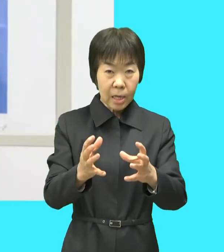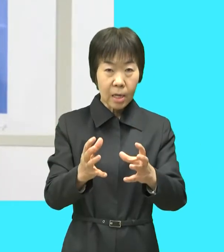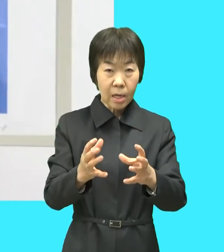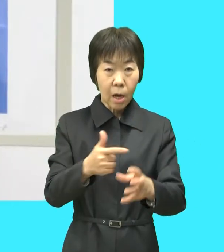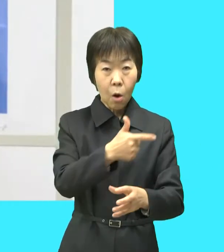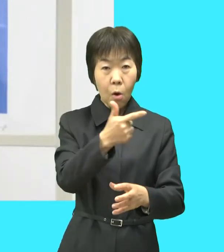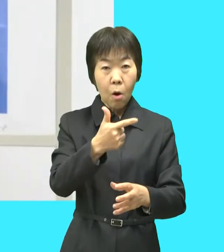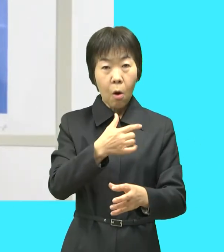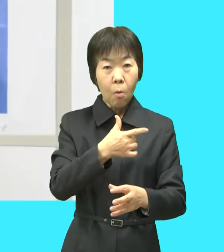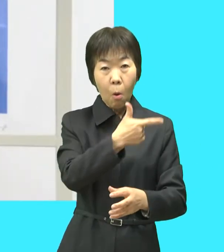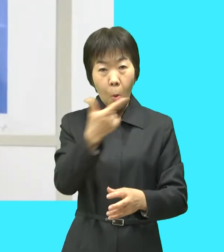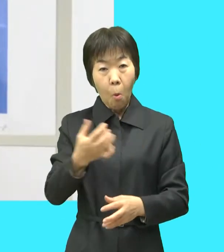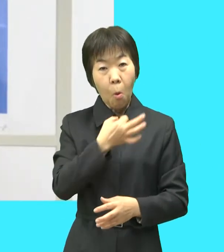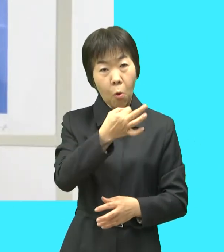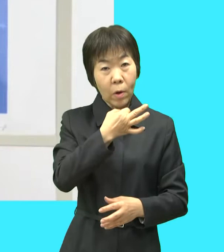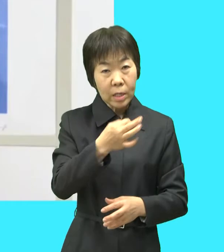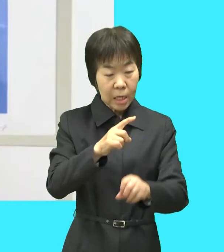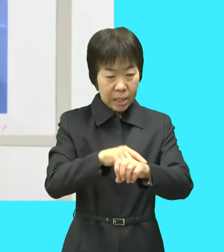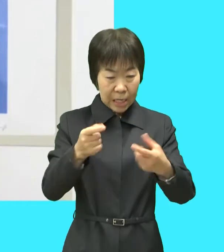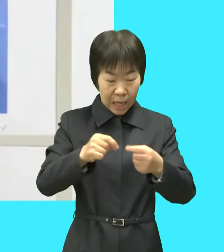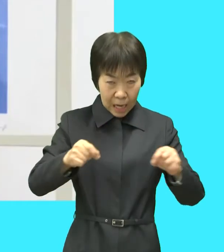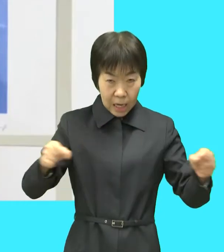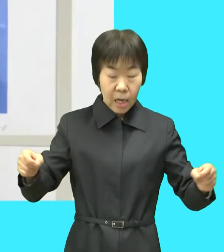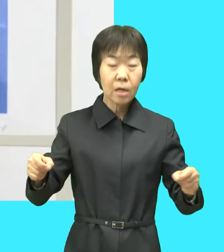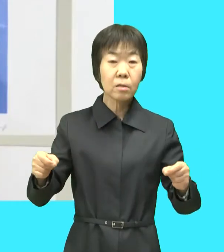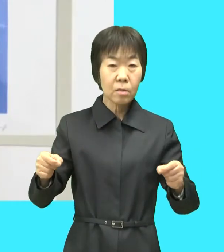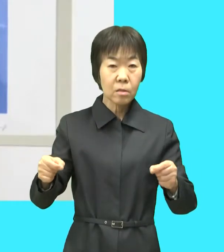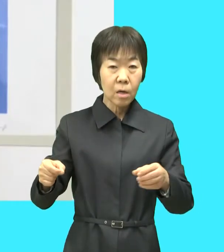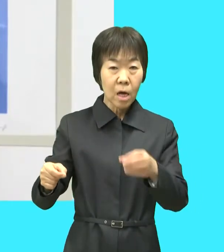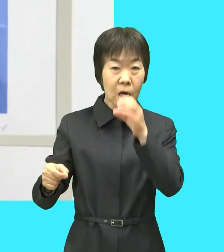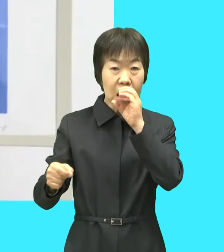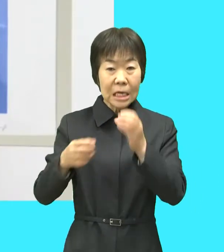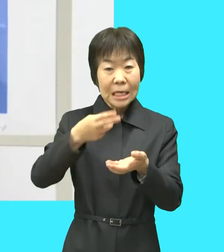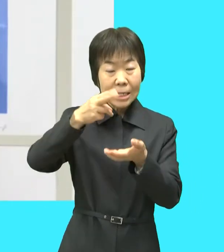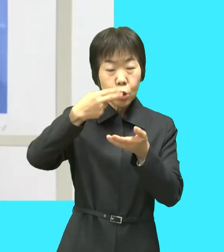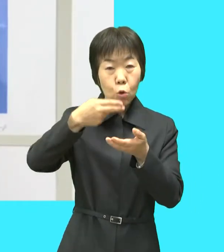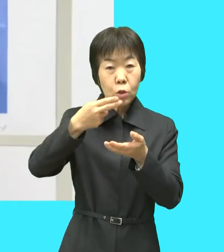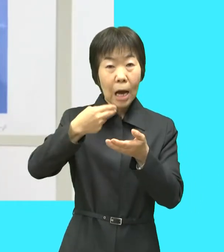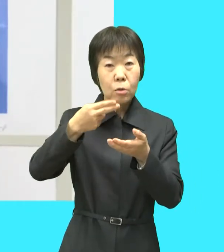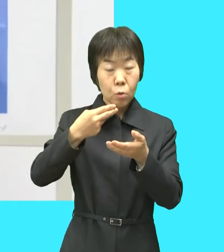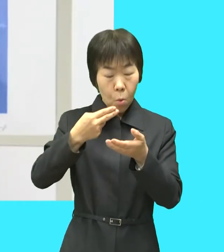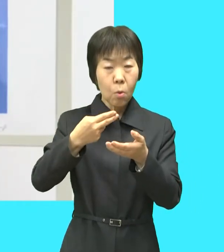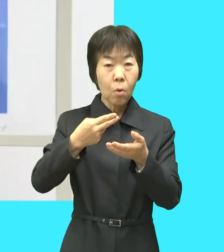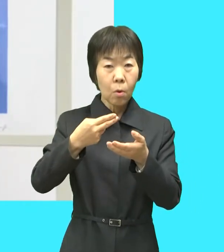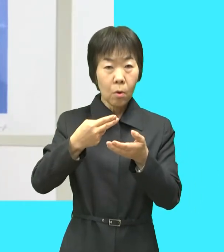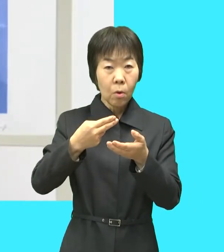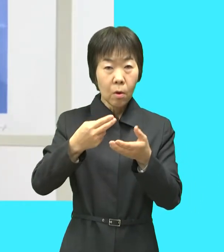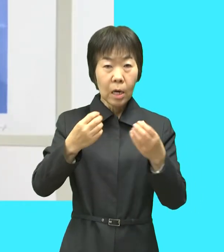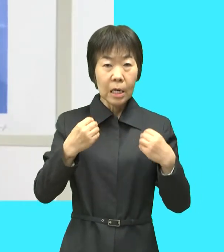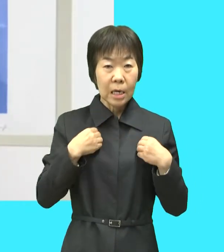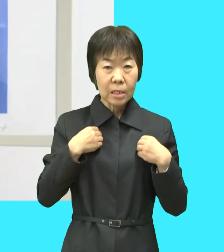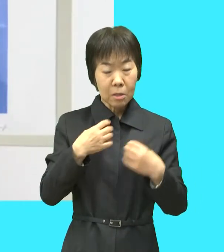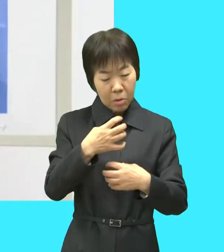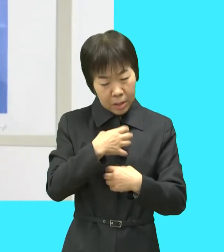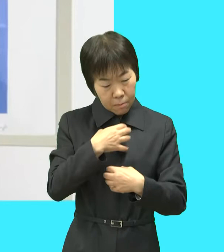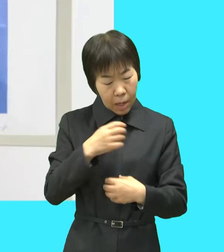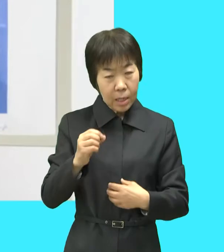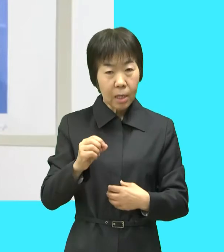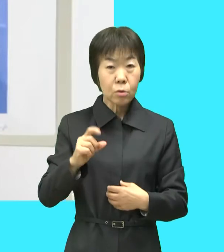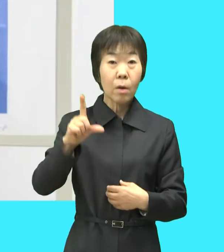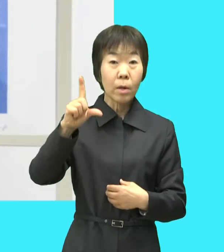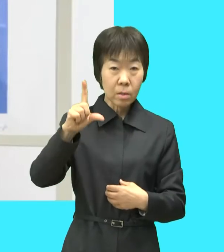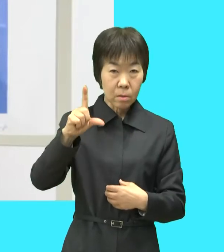大きな声で長い時間ずっと飲食をするということはどうしても感染リスクが高くなります